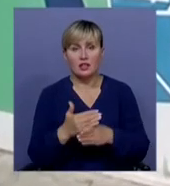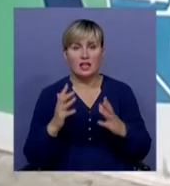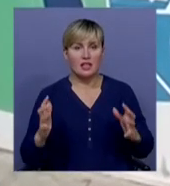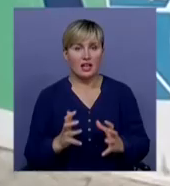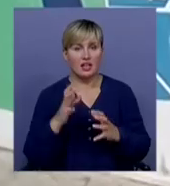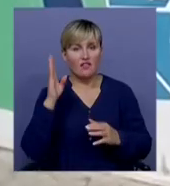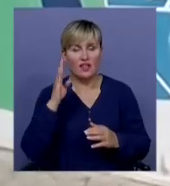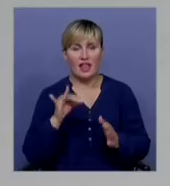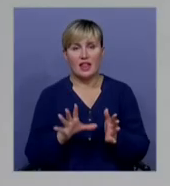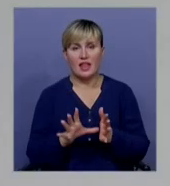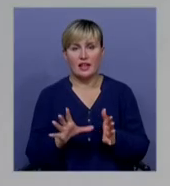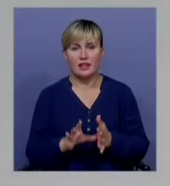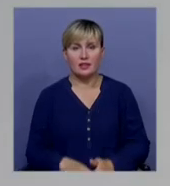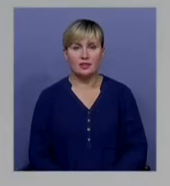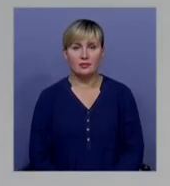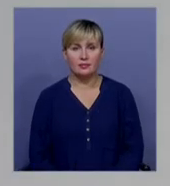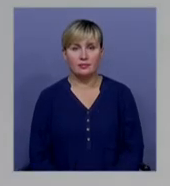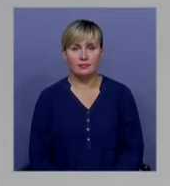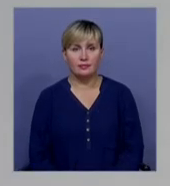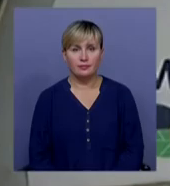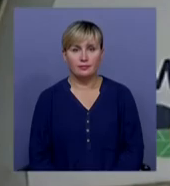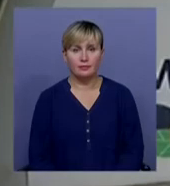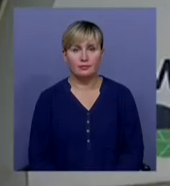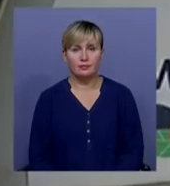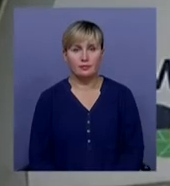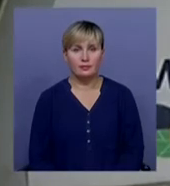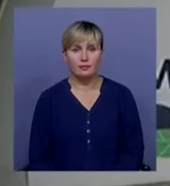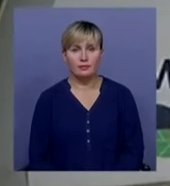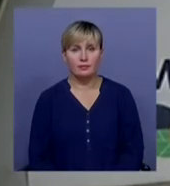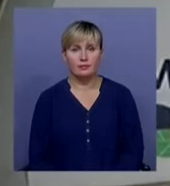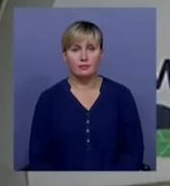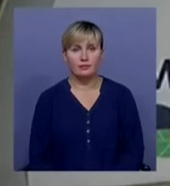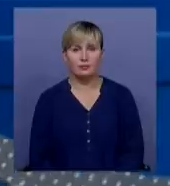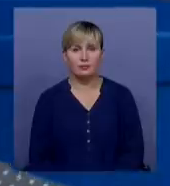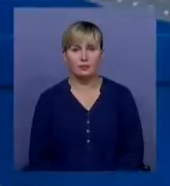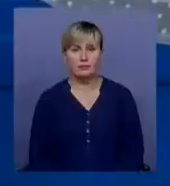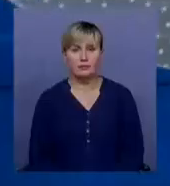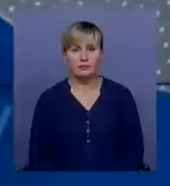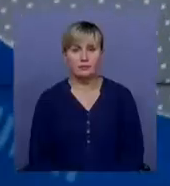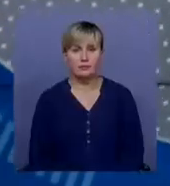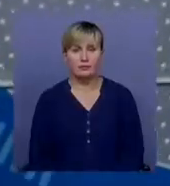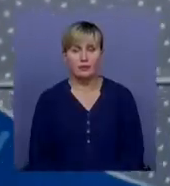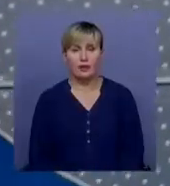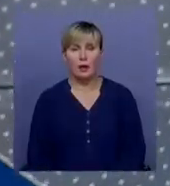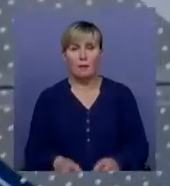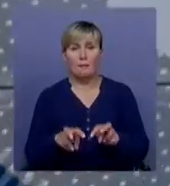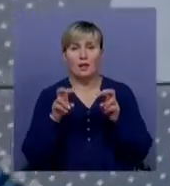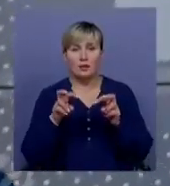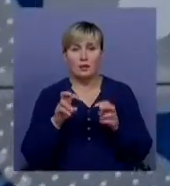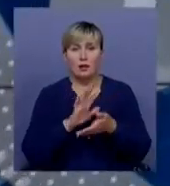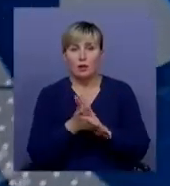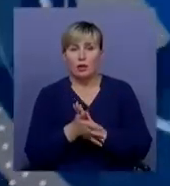сохранению воды и энергии. Аяна Рафина Рихпаева, Рашид Шукралиев, телеканал Алматы. Пассажиры отмененных